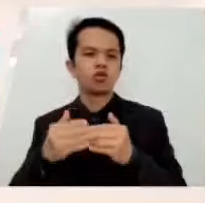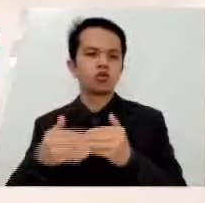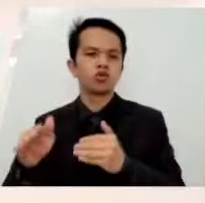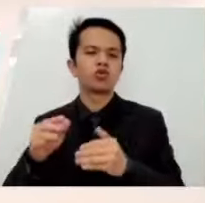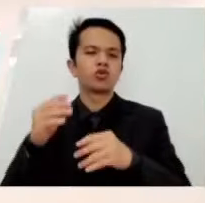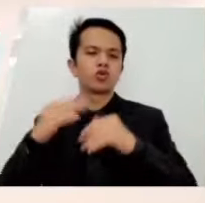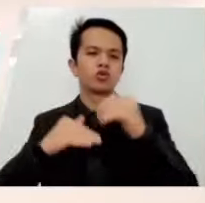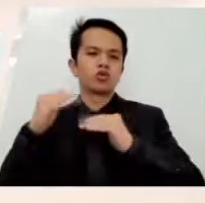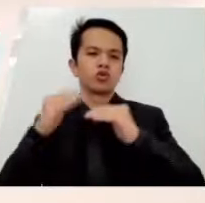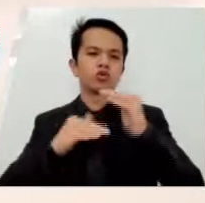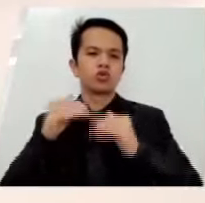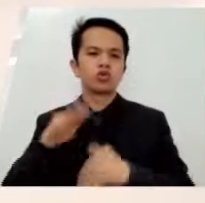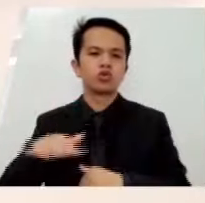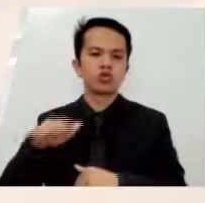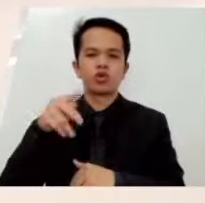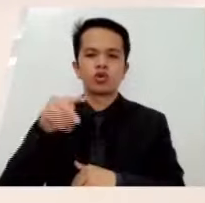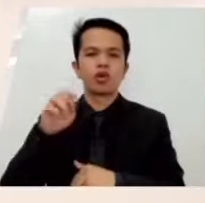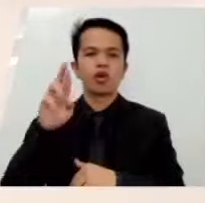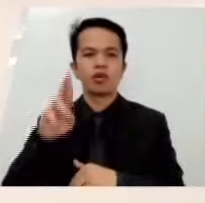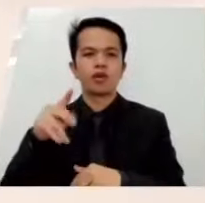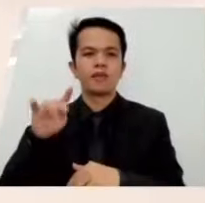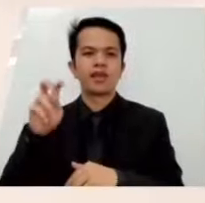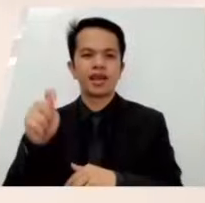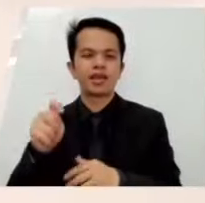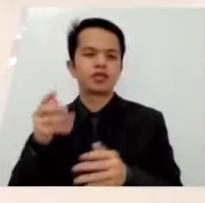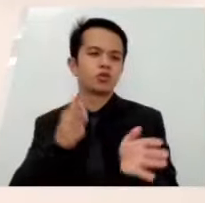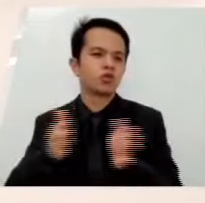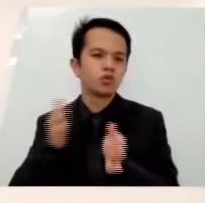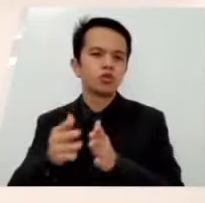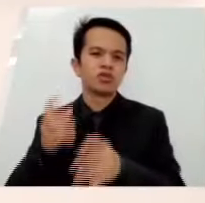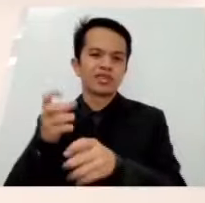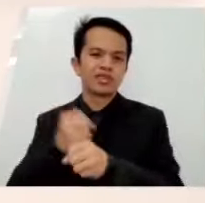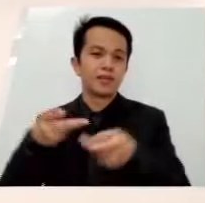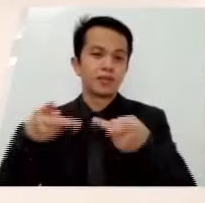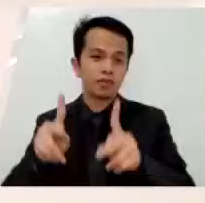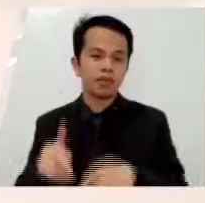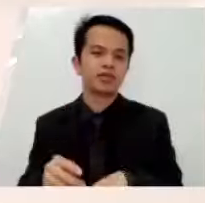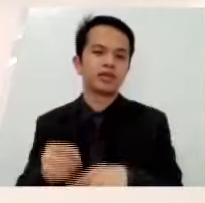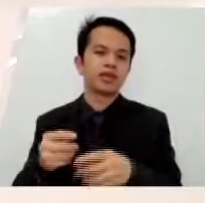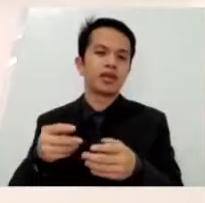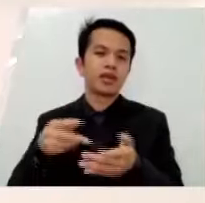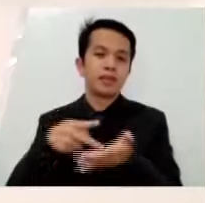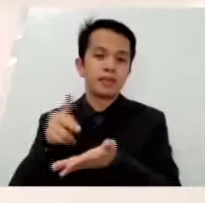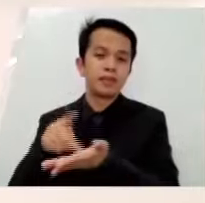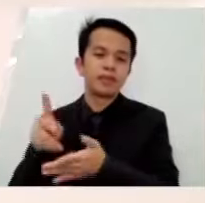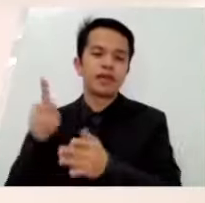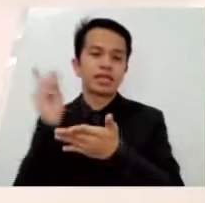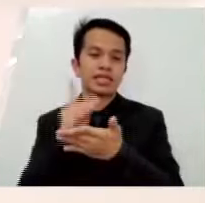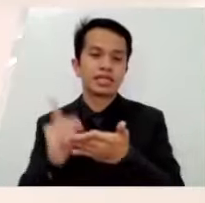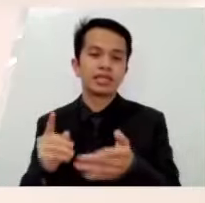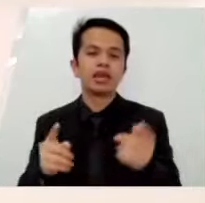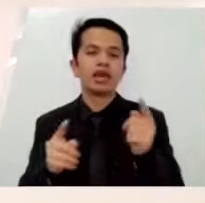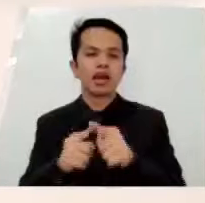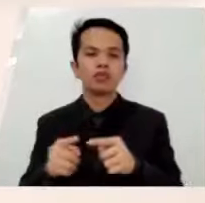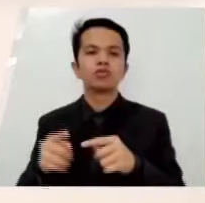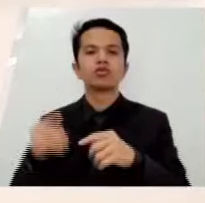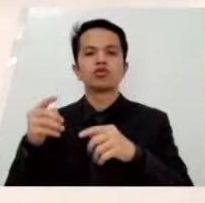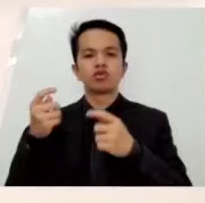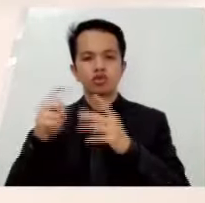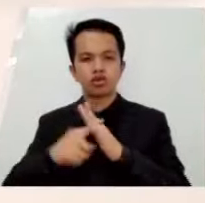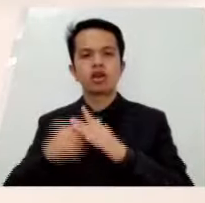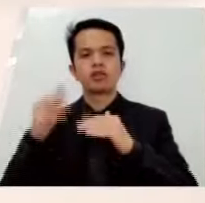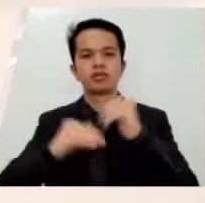power plant mula sa pagplano, pagkuha ng mga permit, pagpondo, pagdisenyo hanggang sa aktual na konstruksyon. Kaya